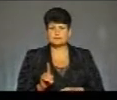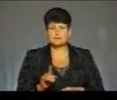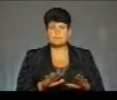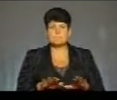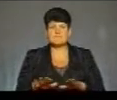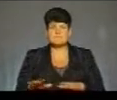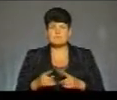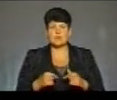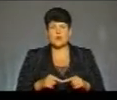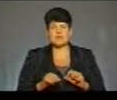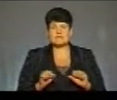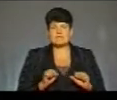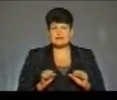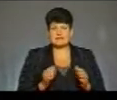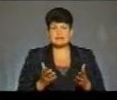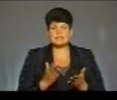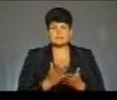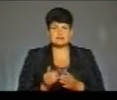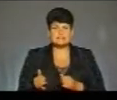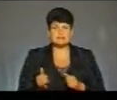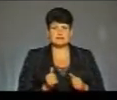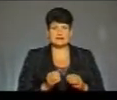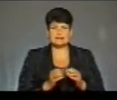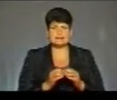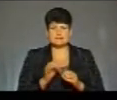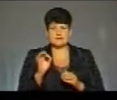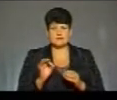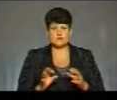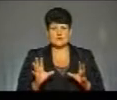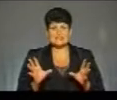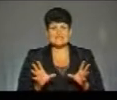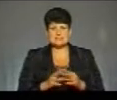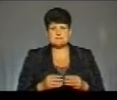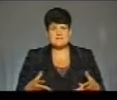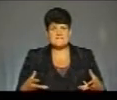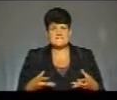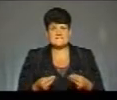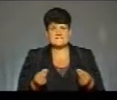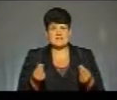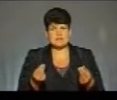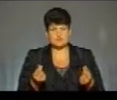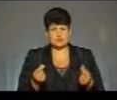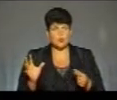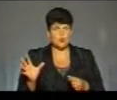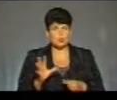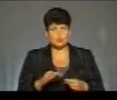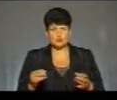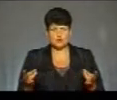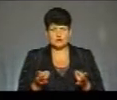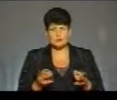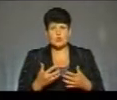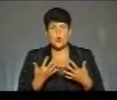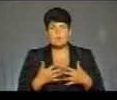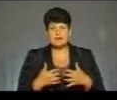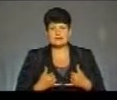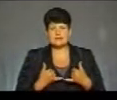місцеві органи влади, які би мали забезпечити 10% співфінансування усього необхідного обладнання